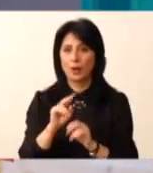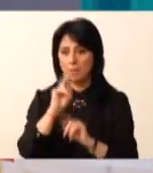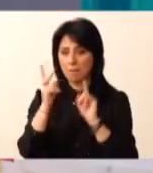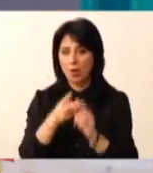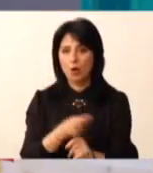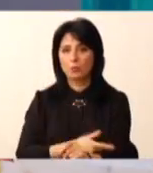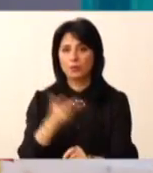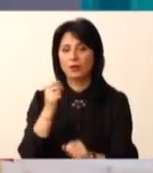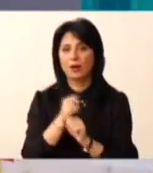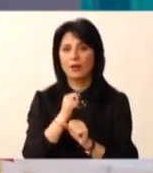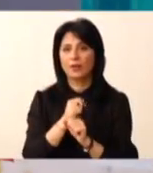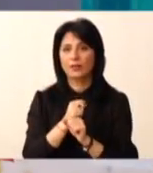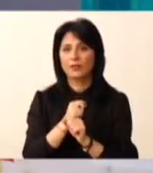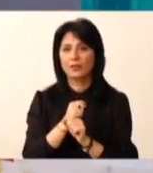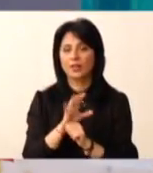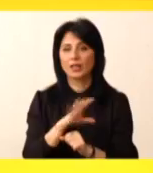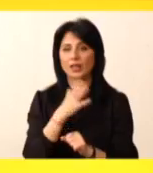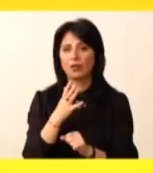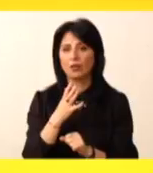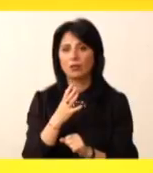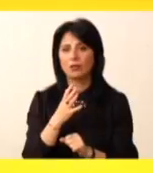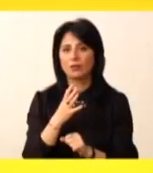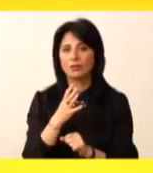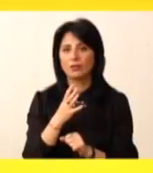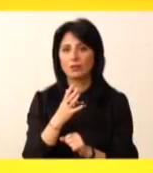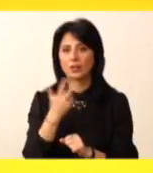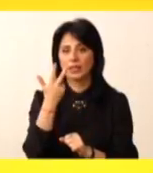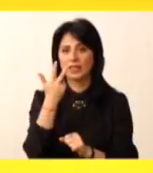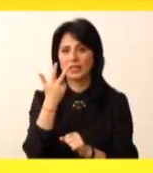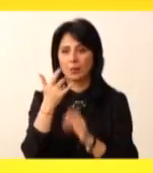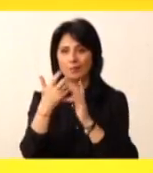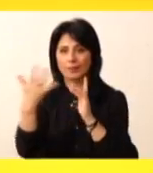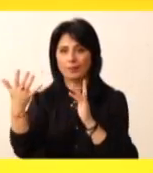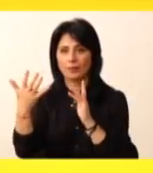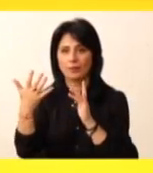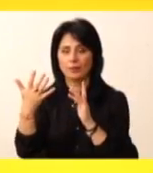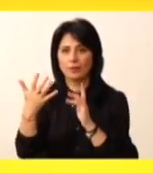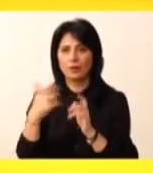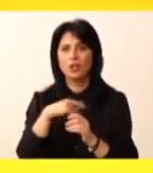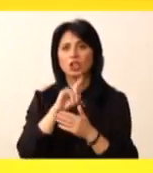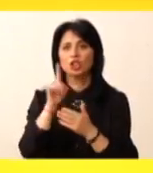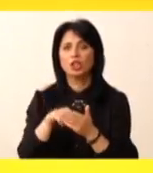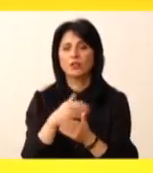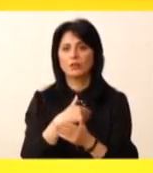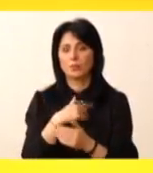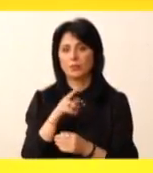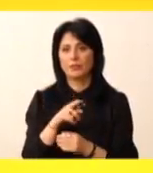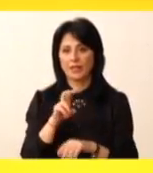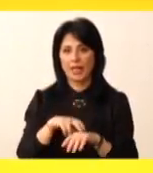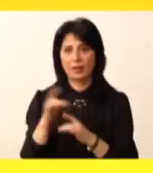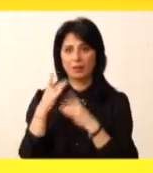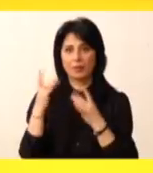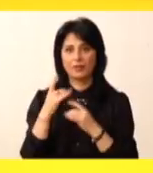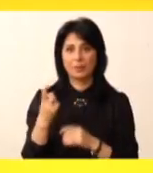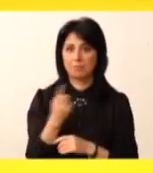მეორეთ რო გავიკეთე, ეს იყო 3 და რაღაცა, მოკლედ, ის შეკითხვა მინდა. ექიმმა